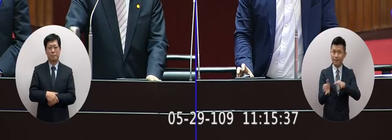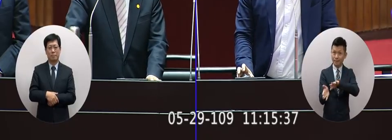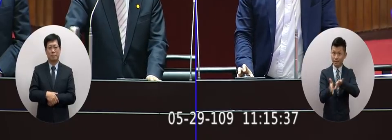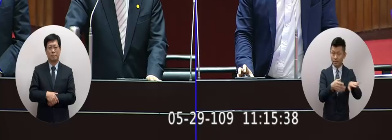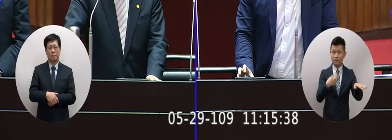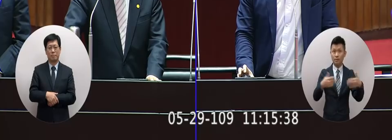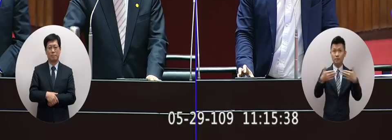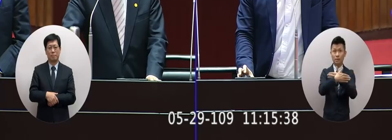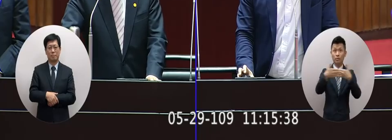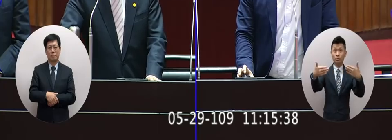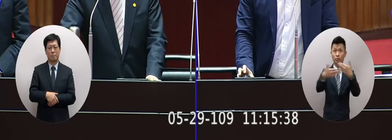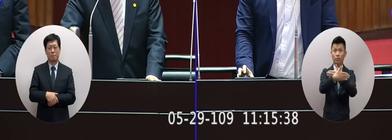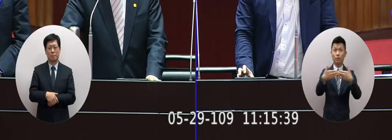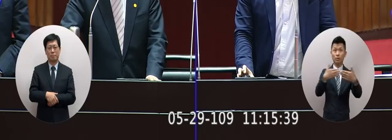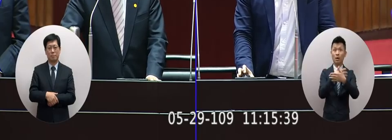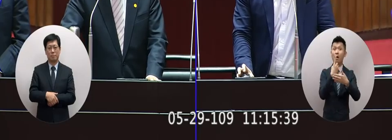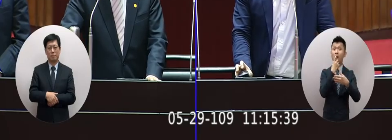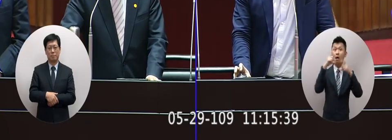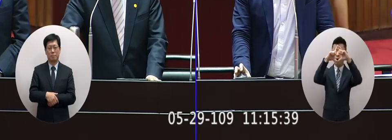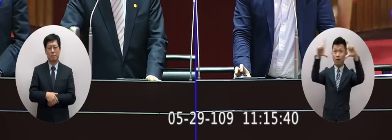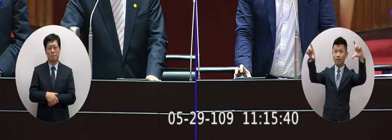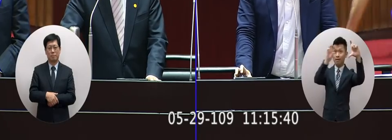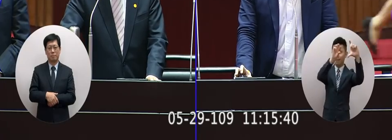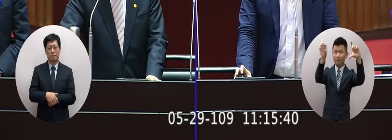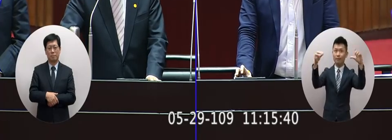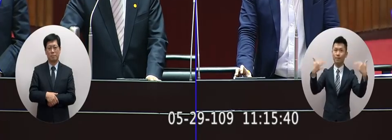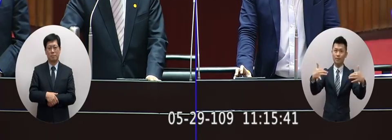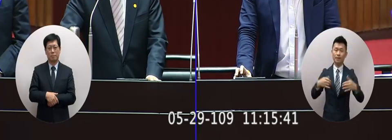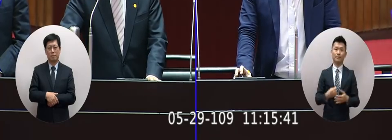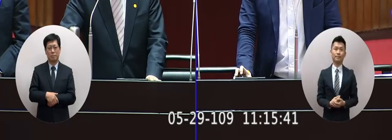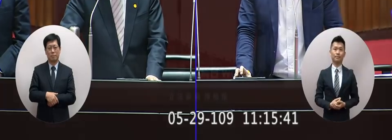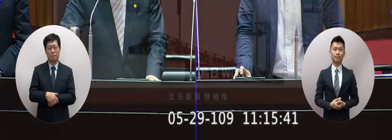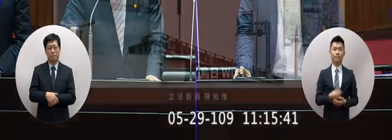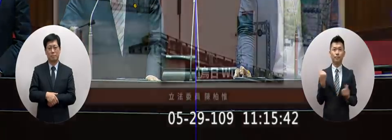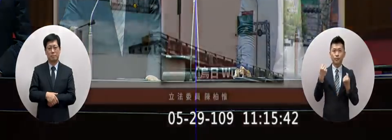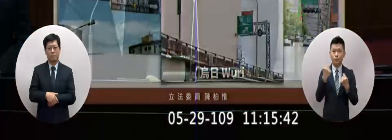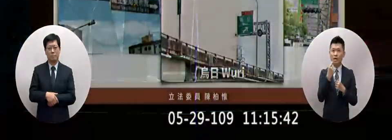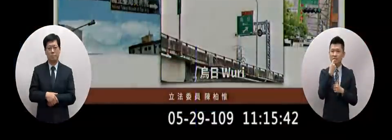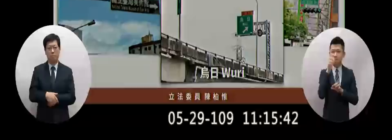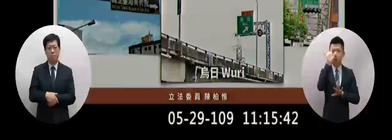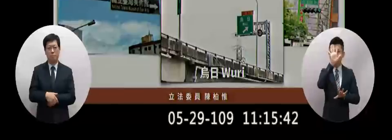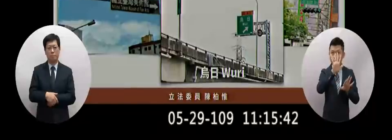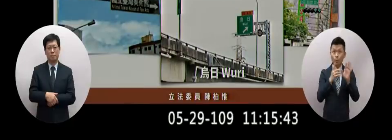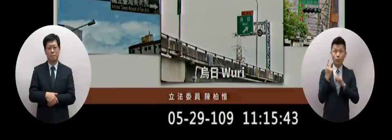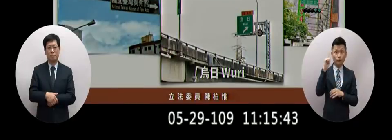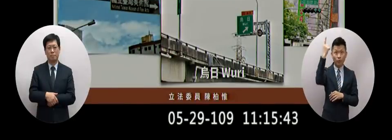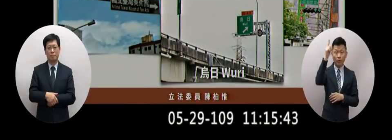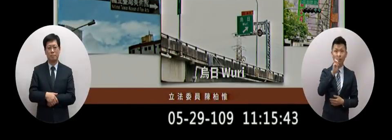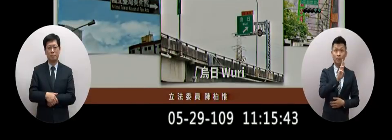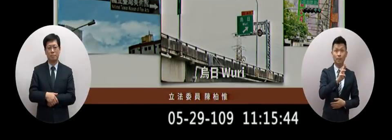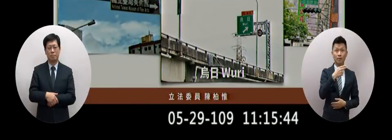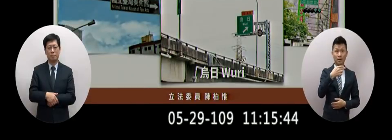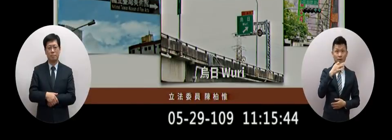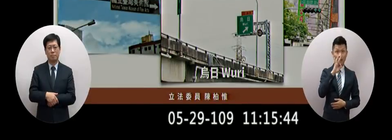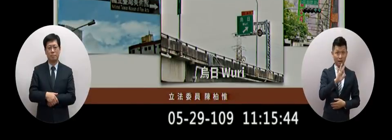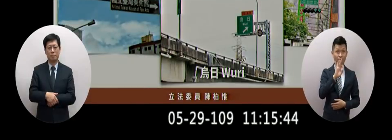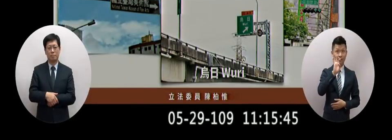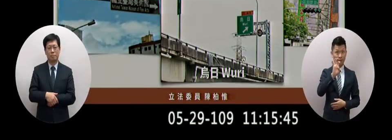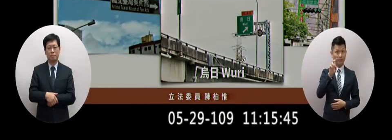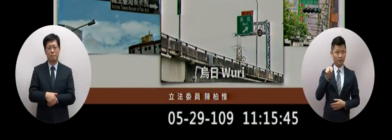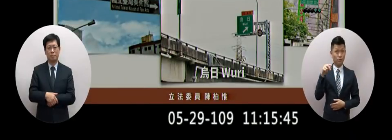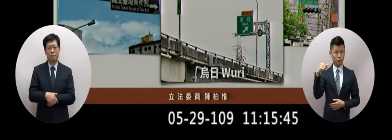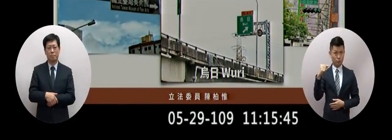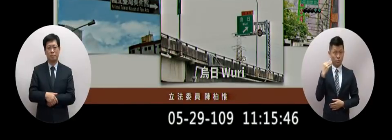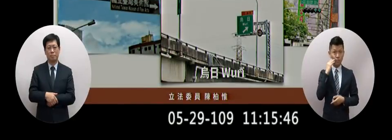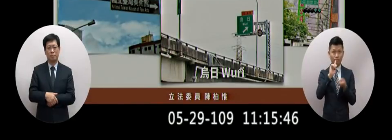交通标志的问题啦。比如讲，咱选过一个叫武峰，你敢知这个 WEFENG 啊？那念做所